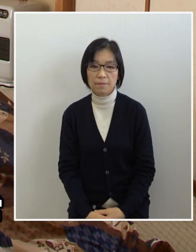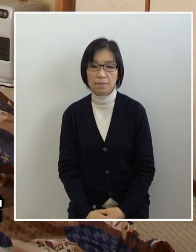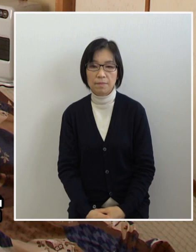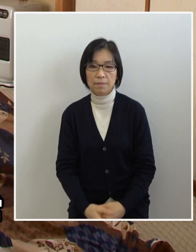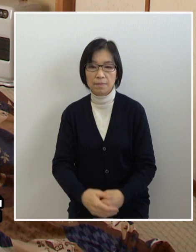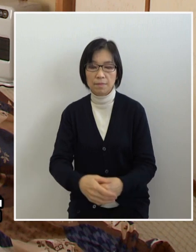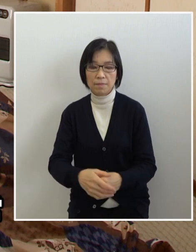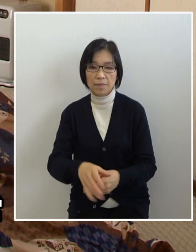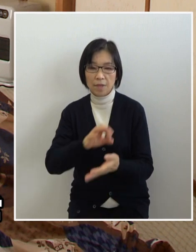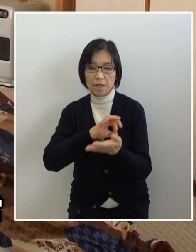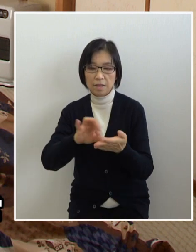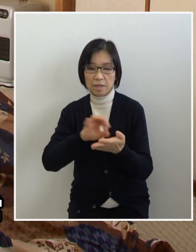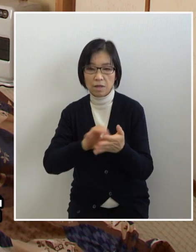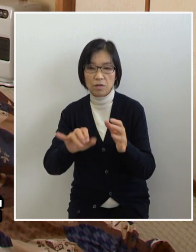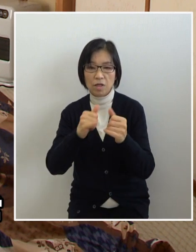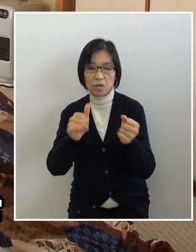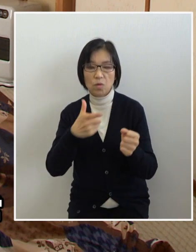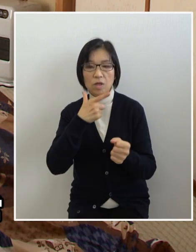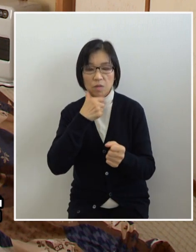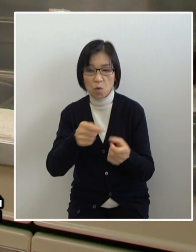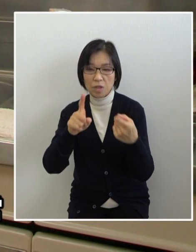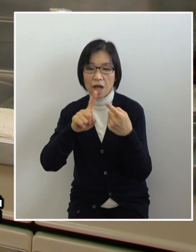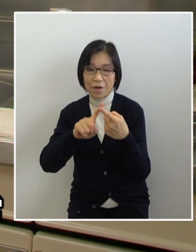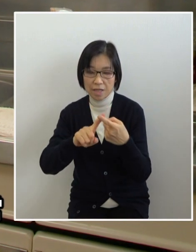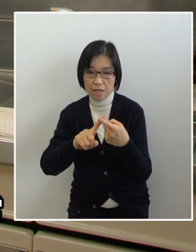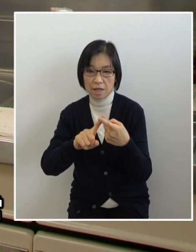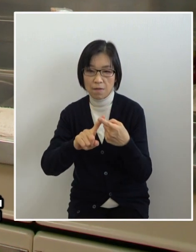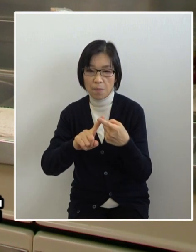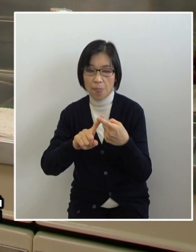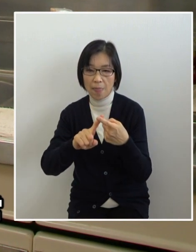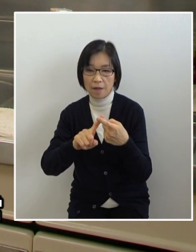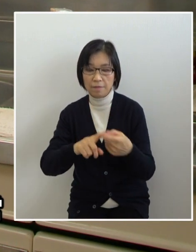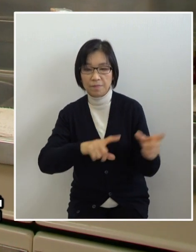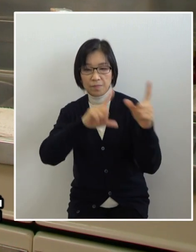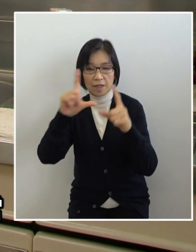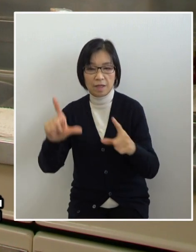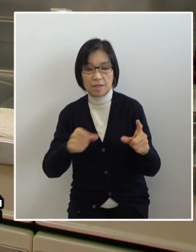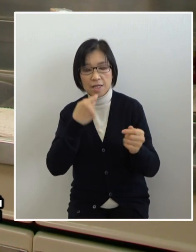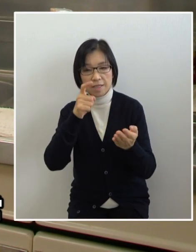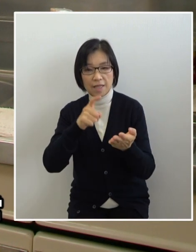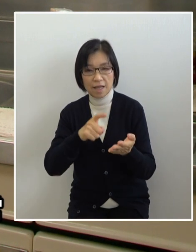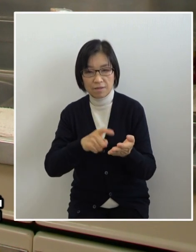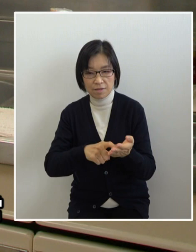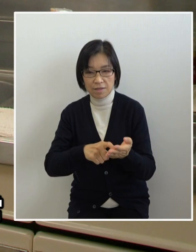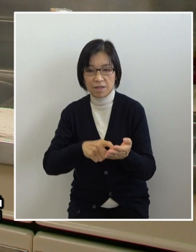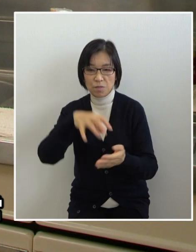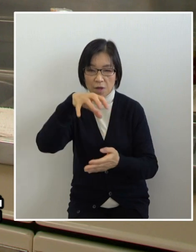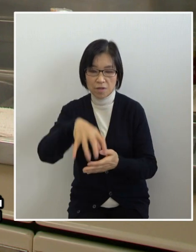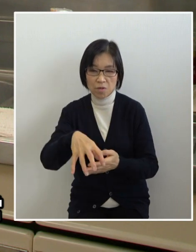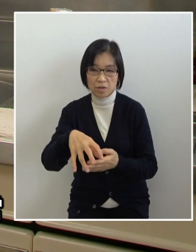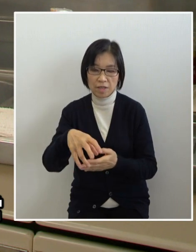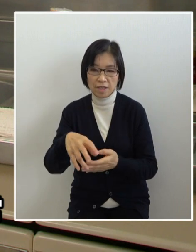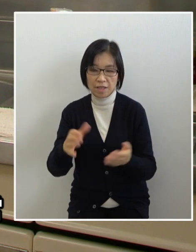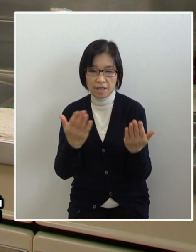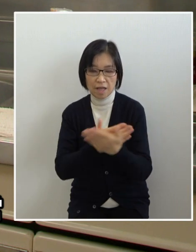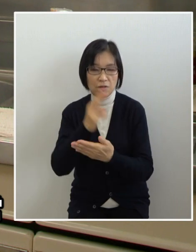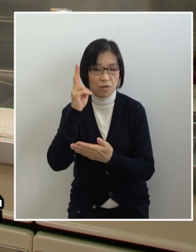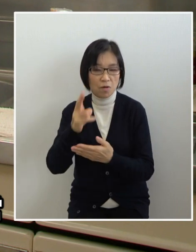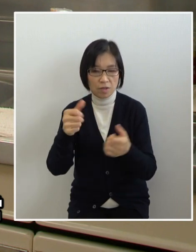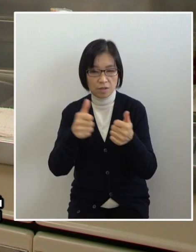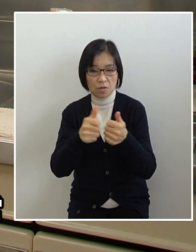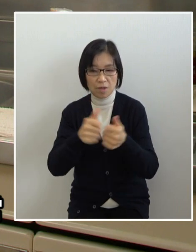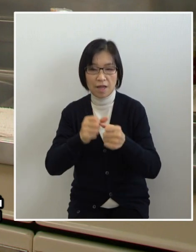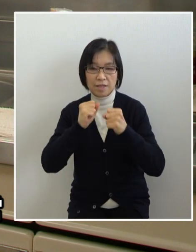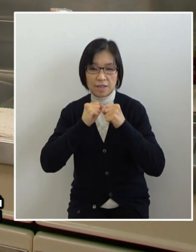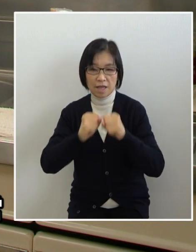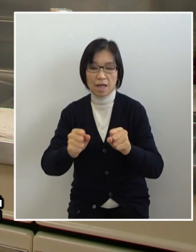利用される方の希望に合わせて過ごしやすい空間となるよう相談をしながら